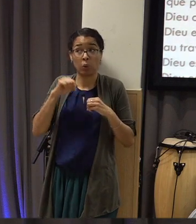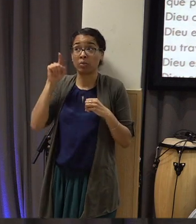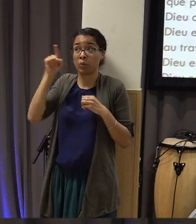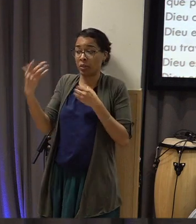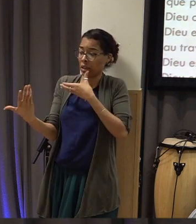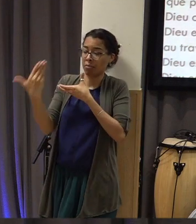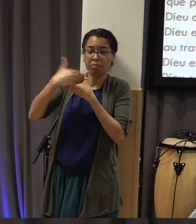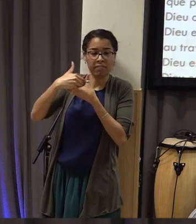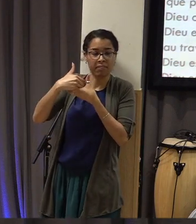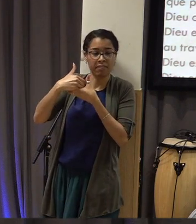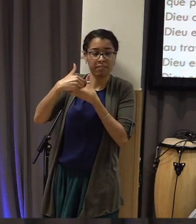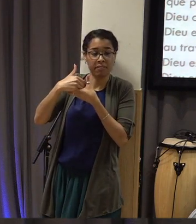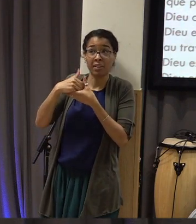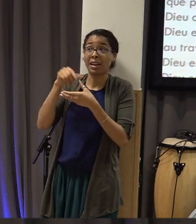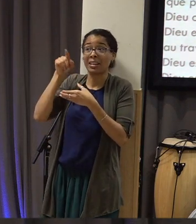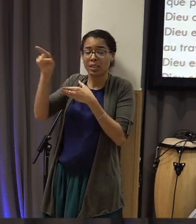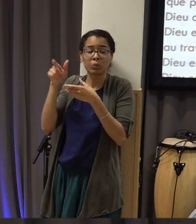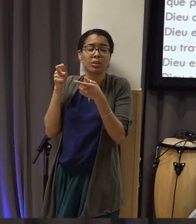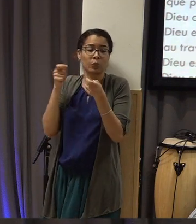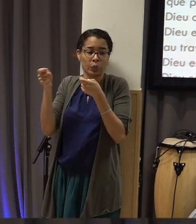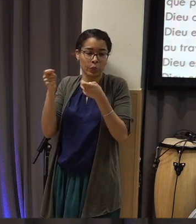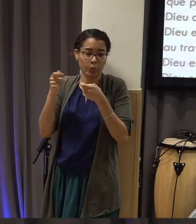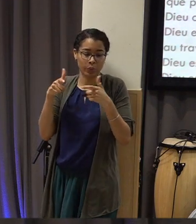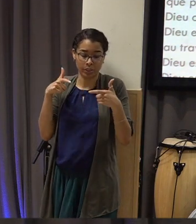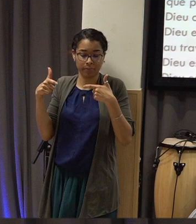dans ma vie, c'est lui qui contrôle.